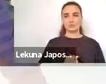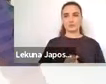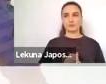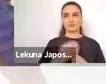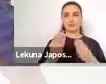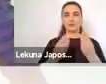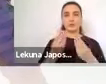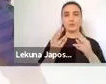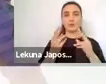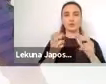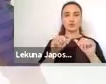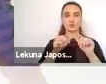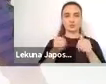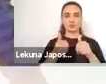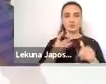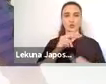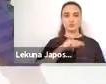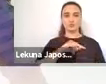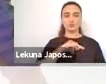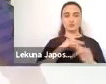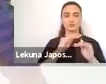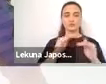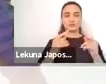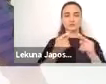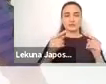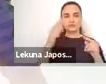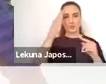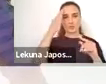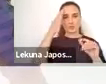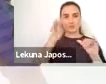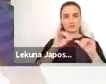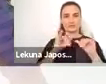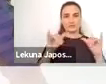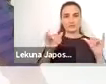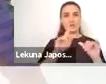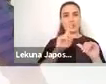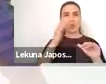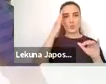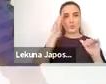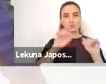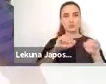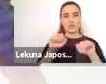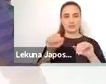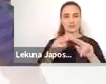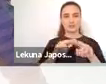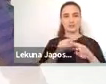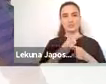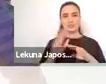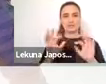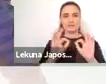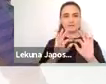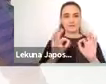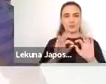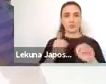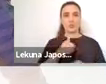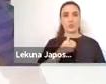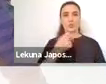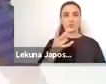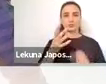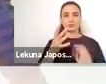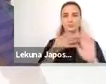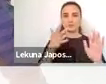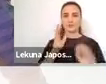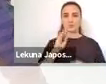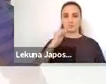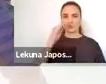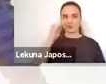თამაშის სახით იმუშაოს თქვა ბავშვთან რაღაცა სხვადასხვა უნარის განვითარებაზე და მე რა უნარებზე, ამაზე კიდე ცალკე ვისაუბრებთ, მაგრამ აი როგორ უნდა მიხვდეს მშობელი,